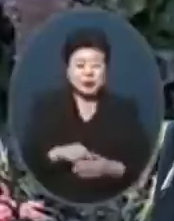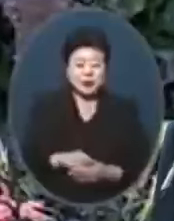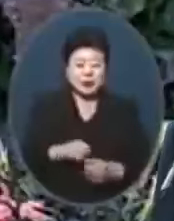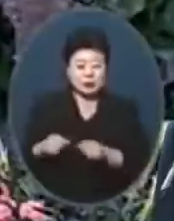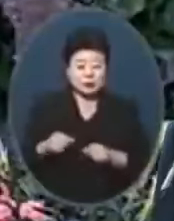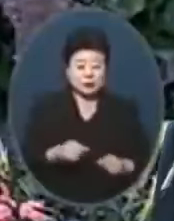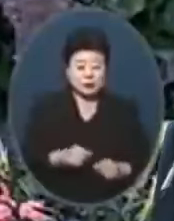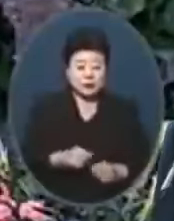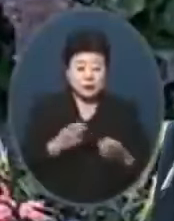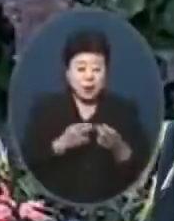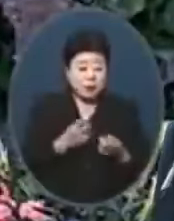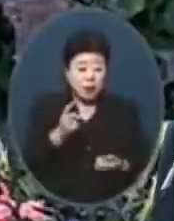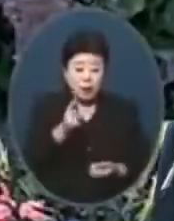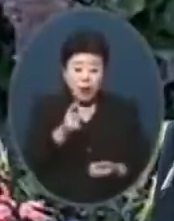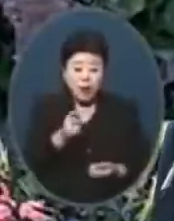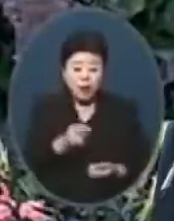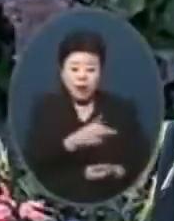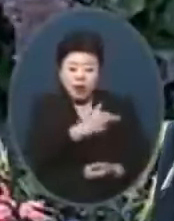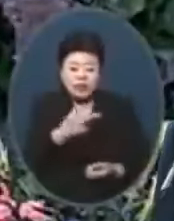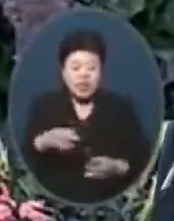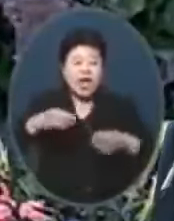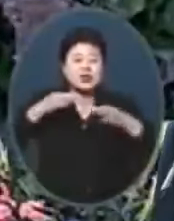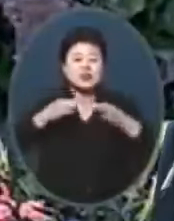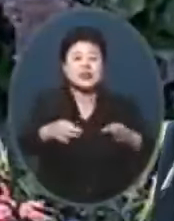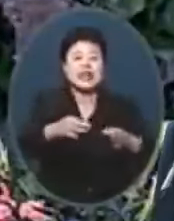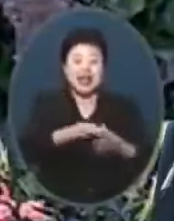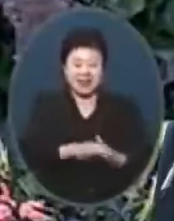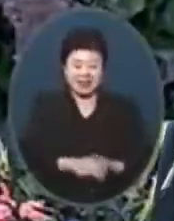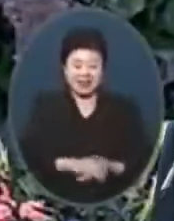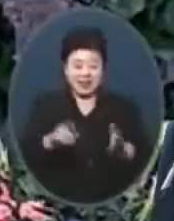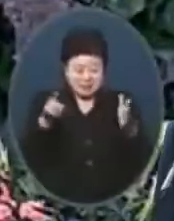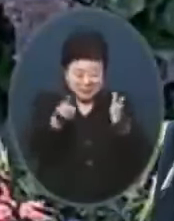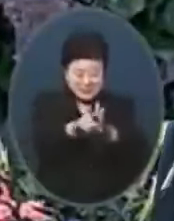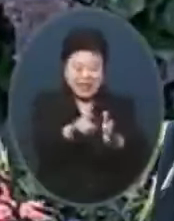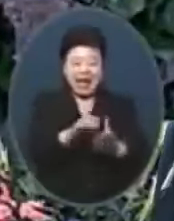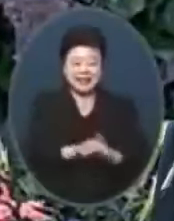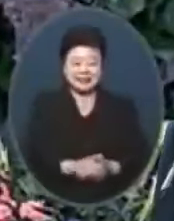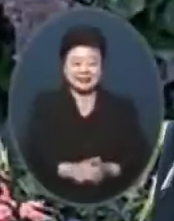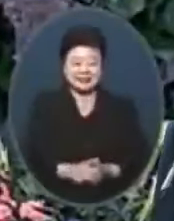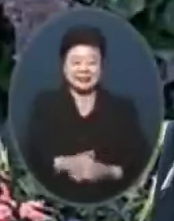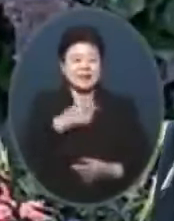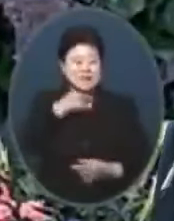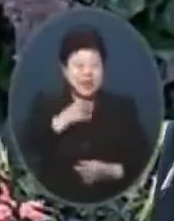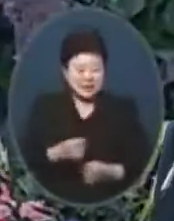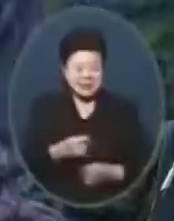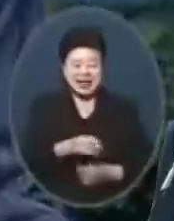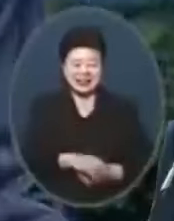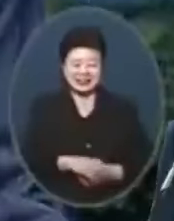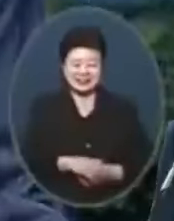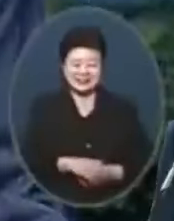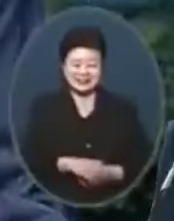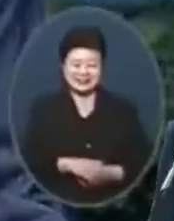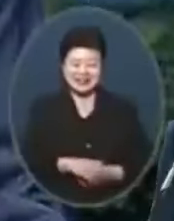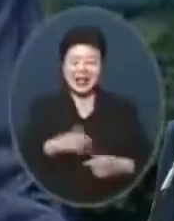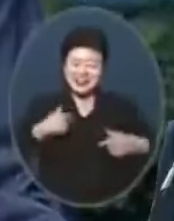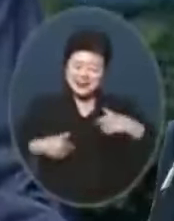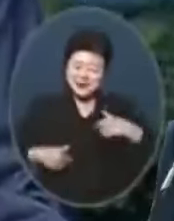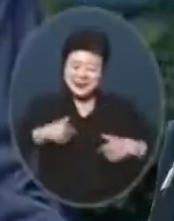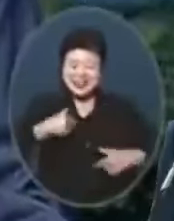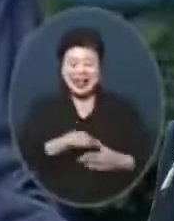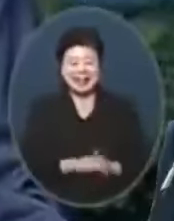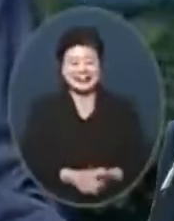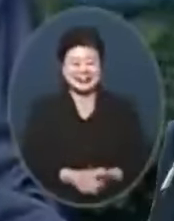있느냐? 크게 소리를 내어서 믿습니다. 바랍니다. 기쁩니다.